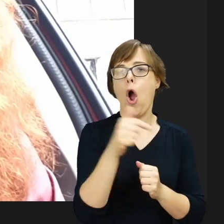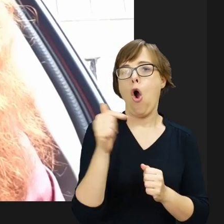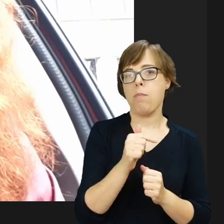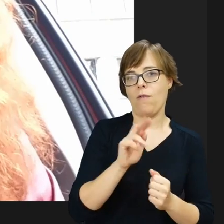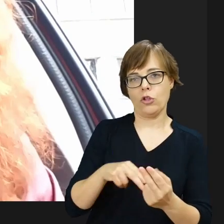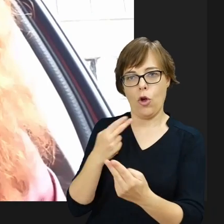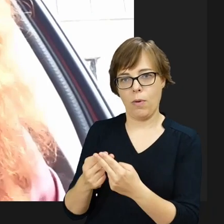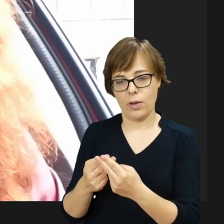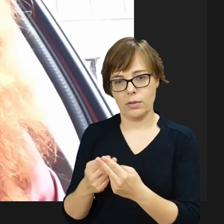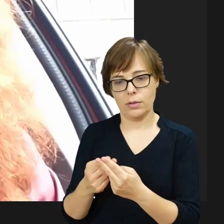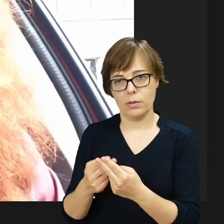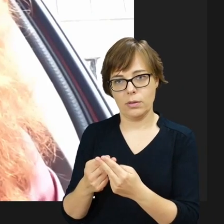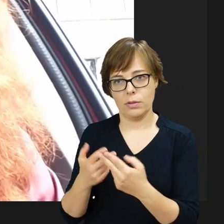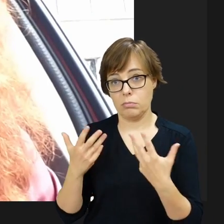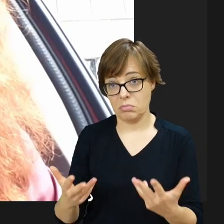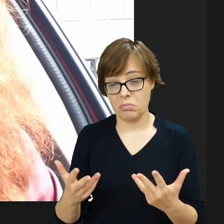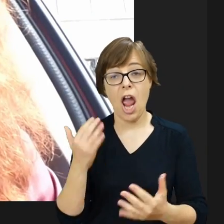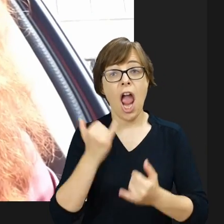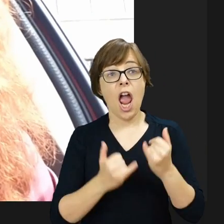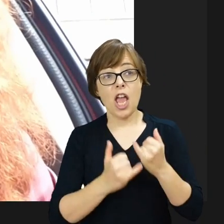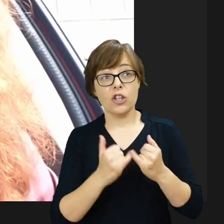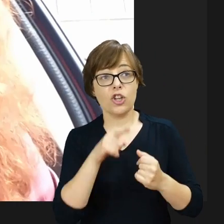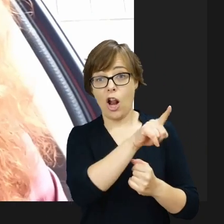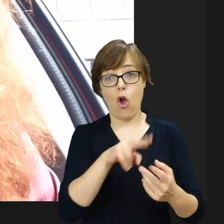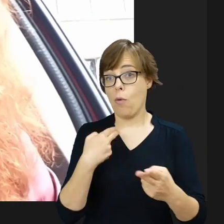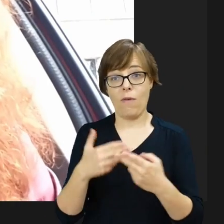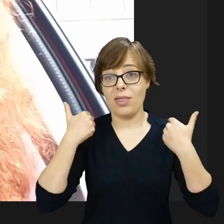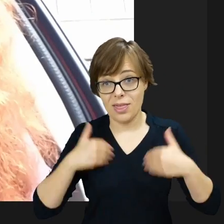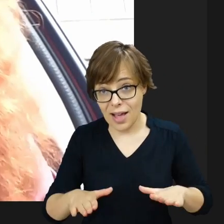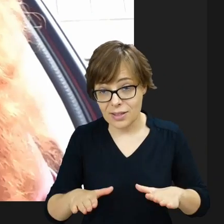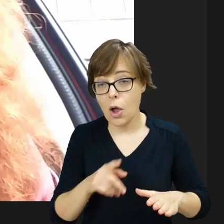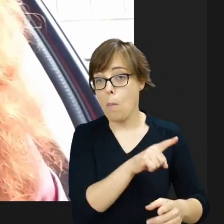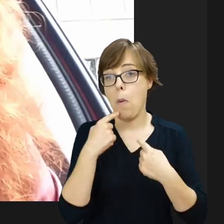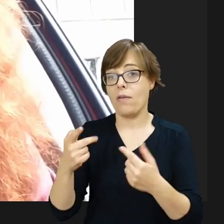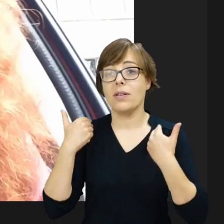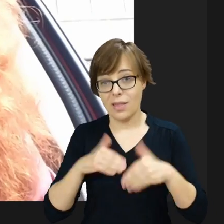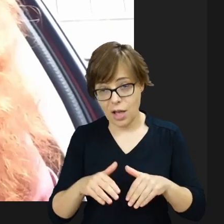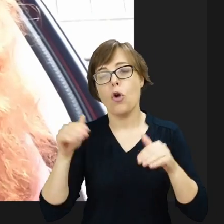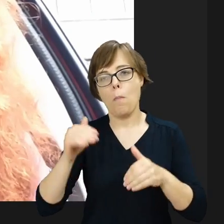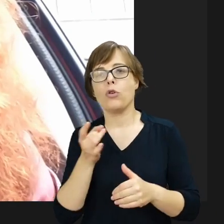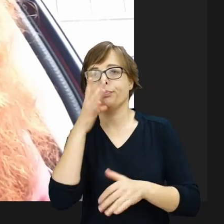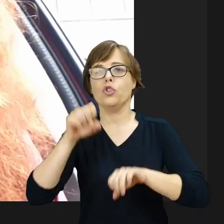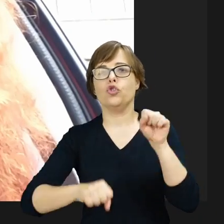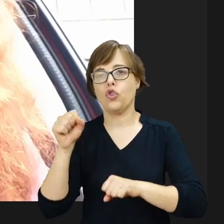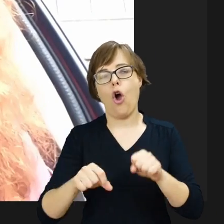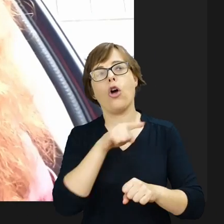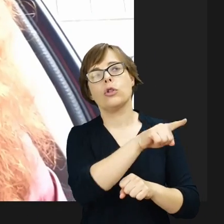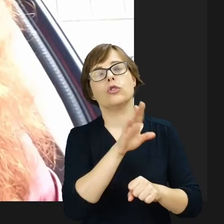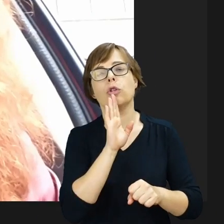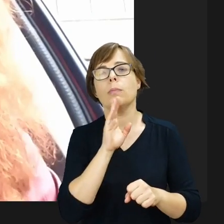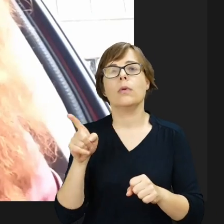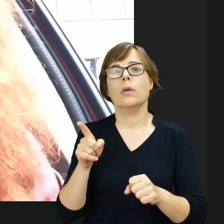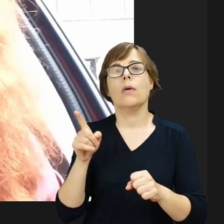tłumienia krytyki prasowej i muszę powiedzieć, że to jakoś działało, to znaczy nie o to chodzi, że wyrywnie udzielano